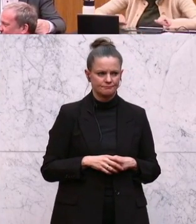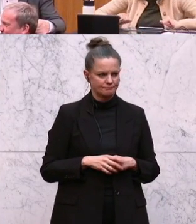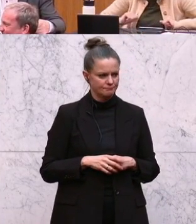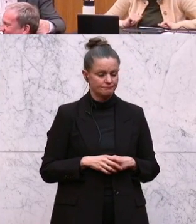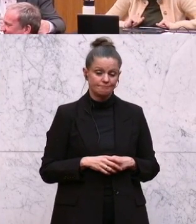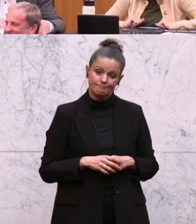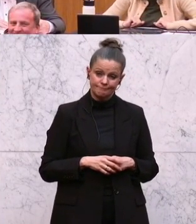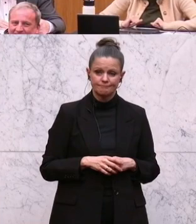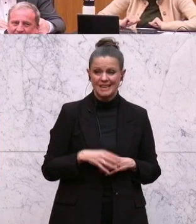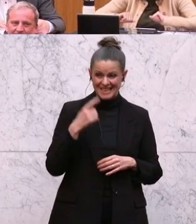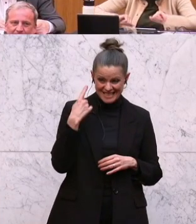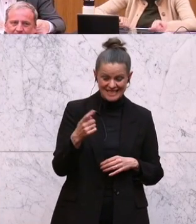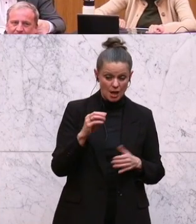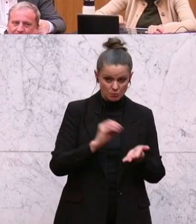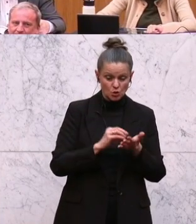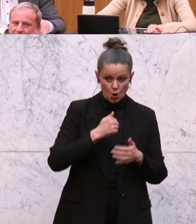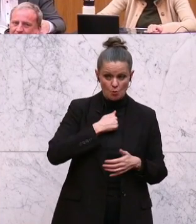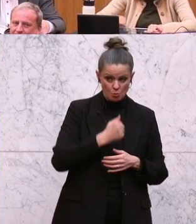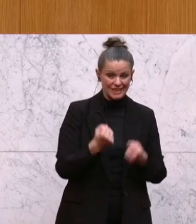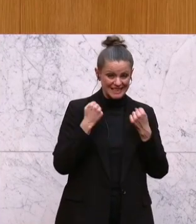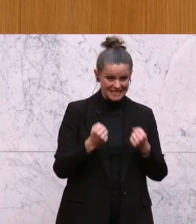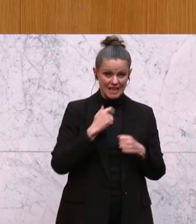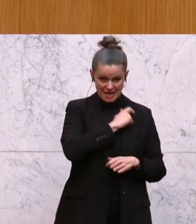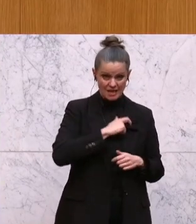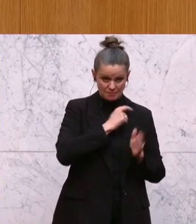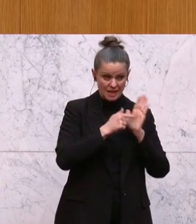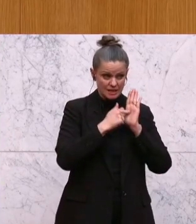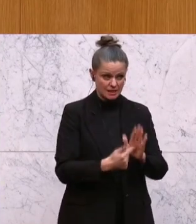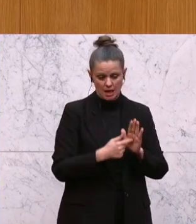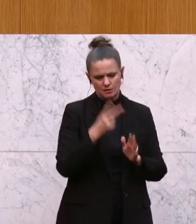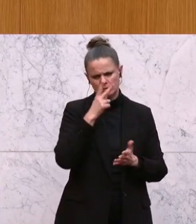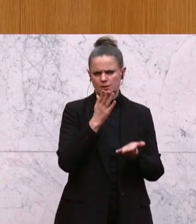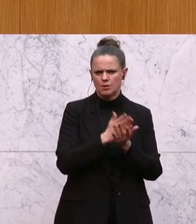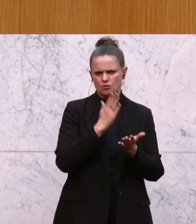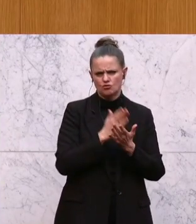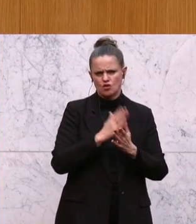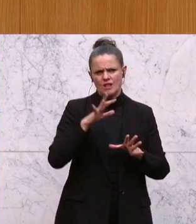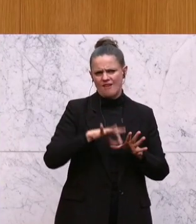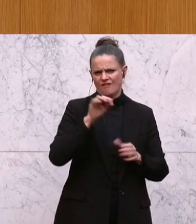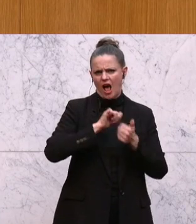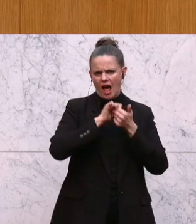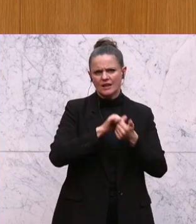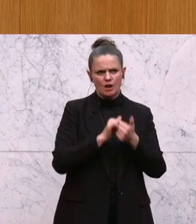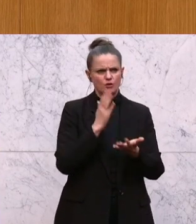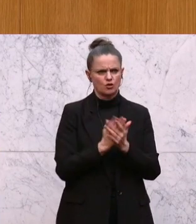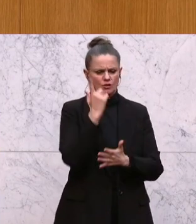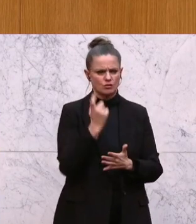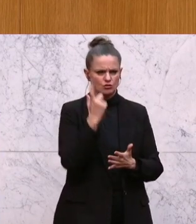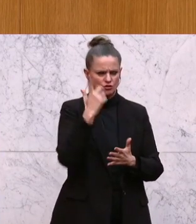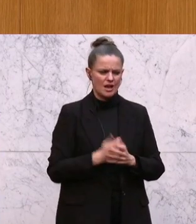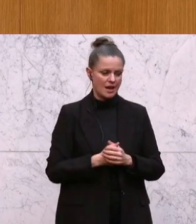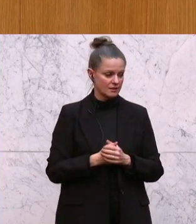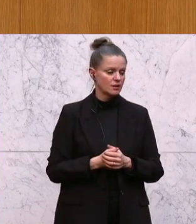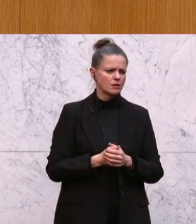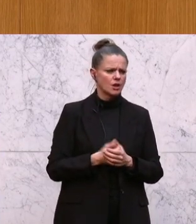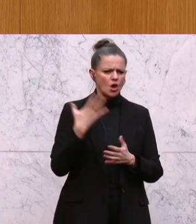Also, dass Sie sich wirklich noch trauen, sich hier als Sicherheitspartei aufzuspielen, da merkt man wirklich, dass der Wahlkampf offensichtlich angefangen hat. Ich frage Sie nämlich,